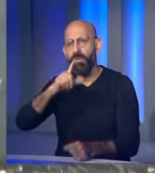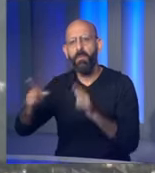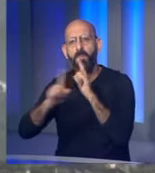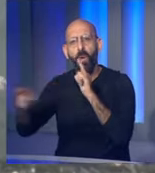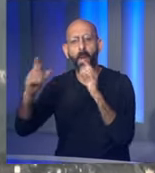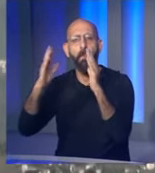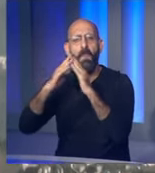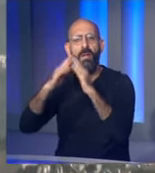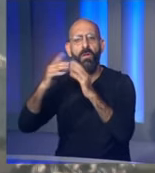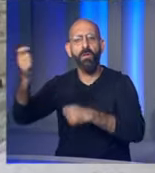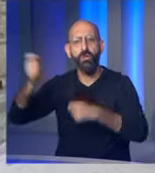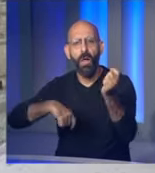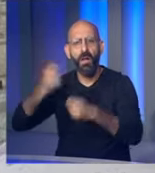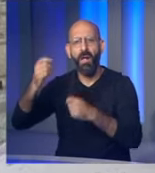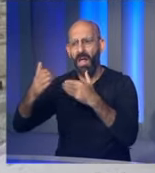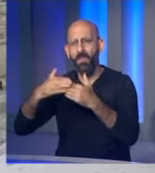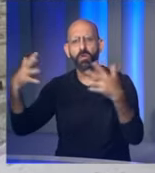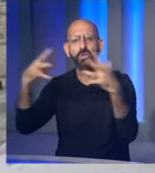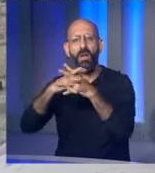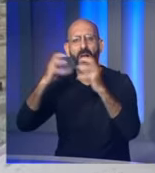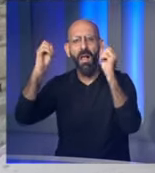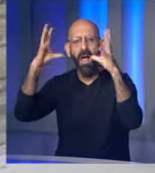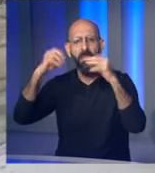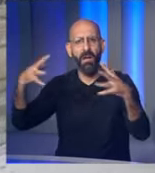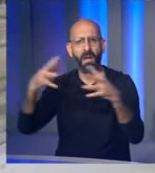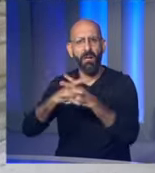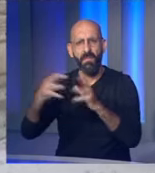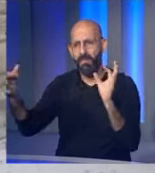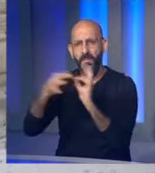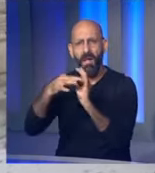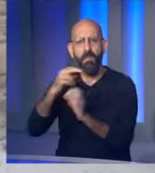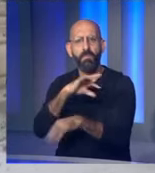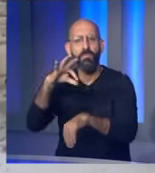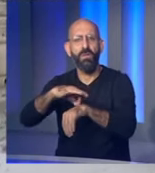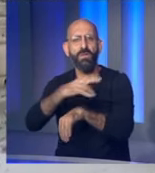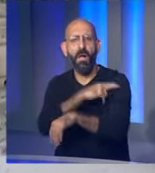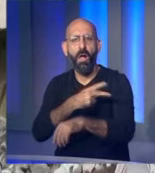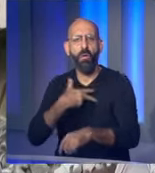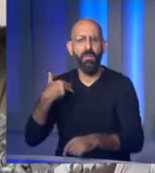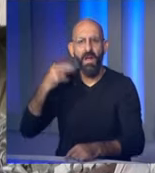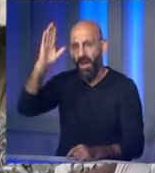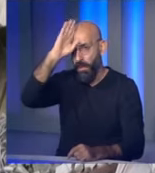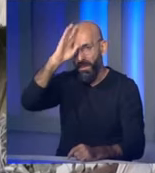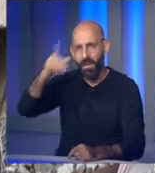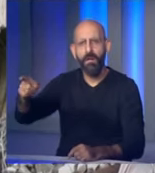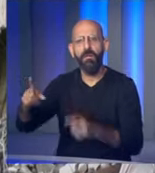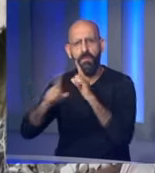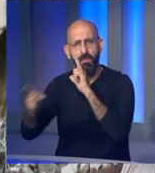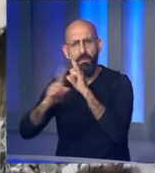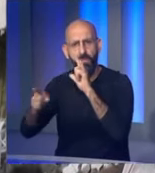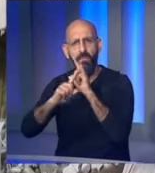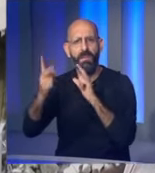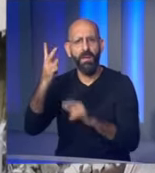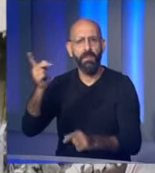في النبطيه وعلى حي الميدان واستهدفت مبنى تجاريا وطبيا قرب شركه الكهرباء على الطريق المؤديه